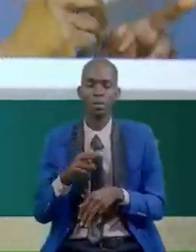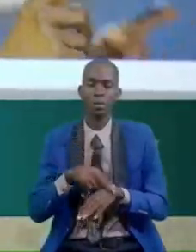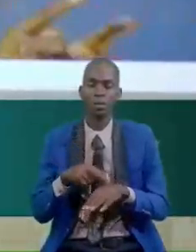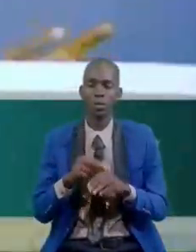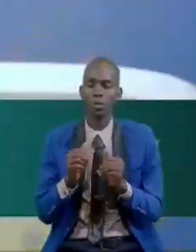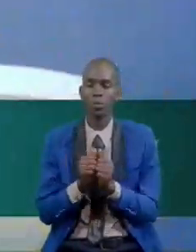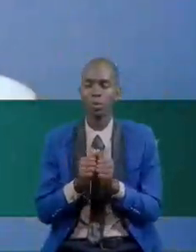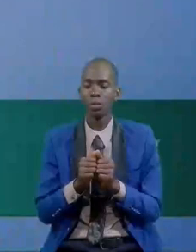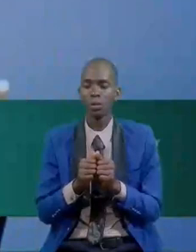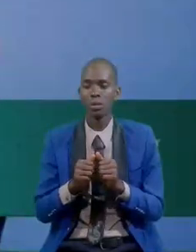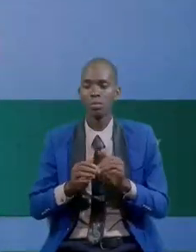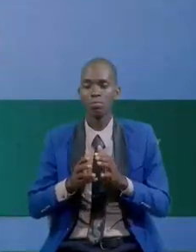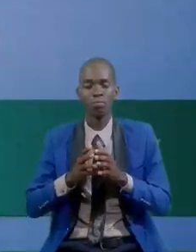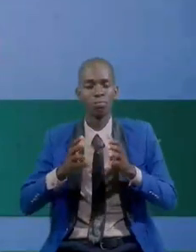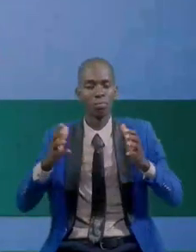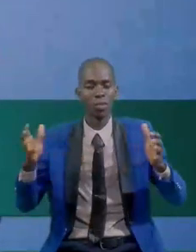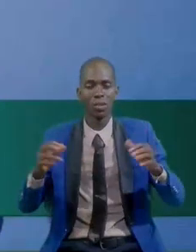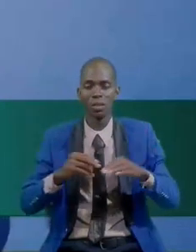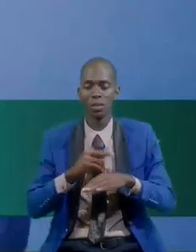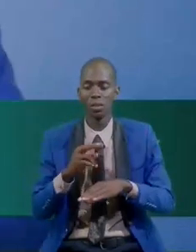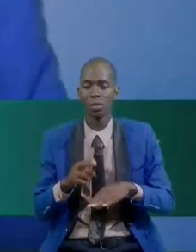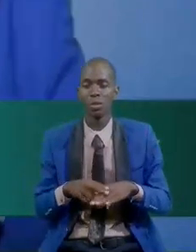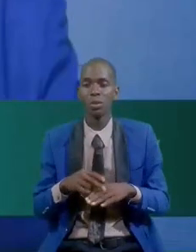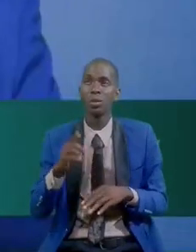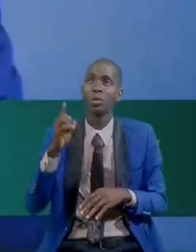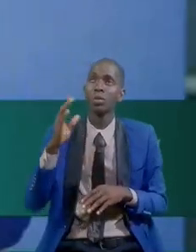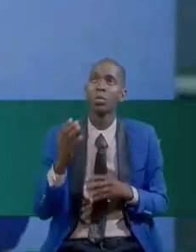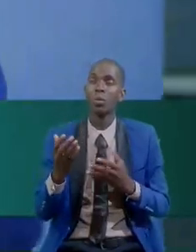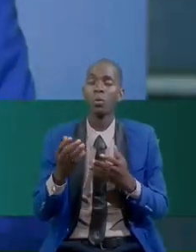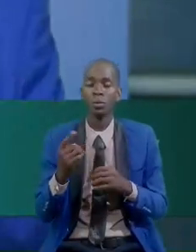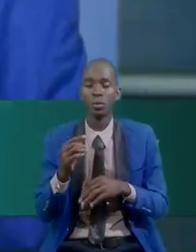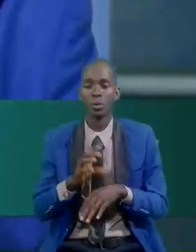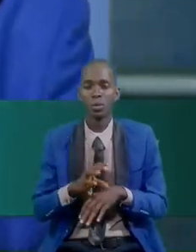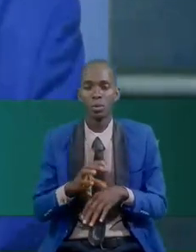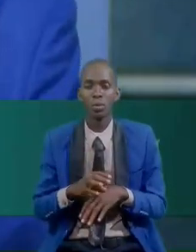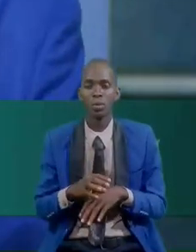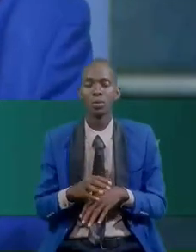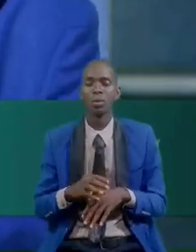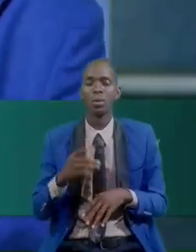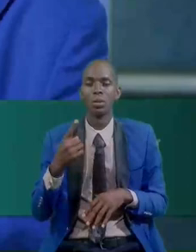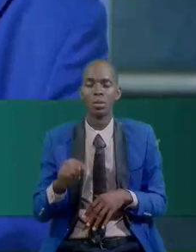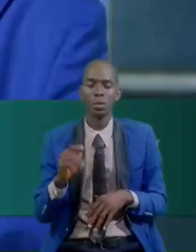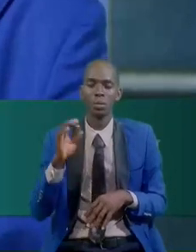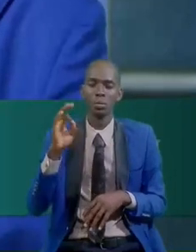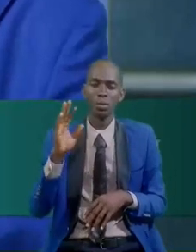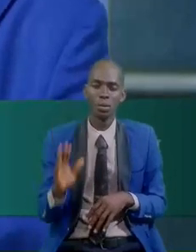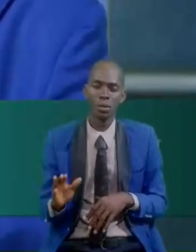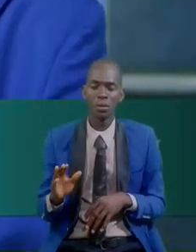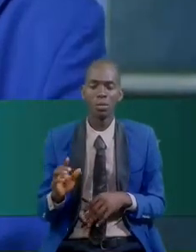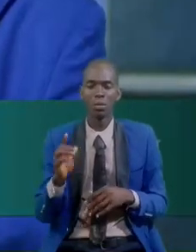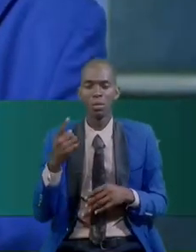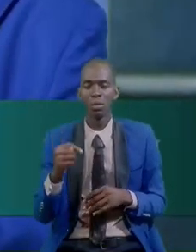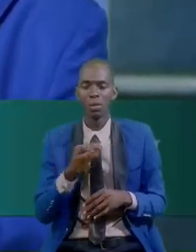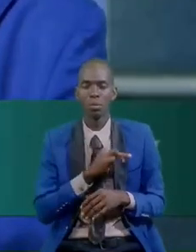Dieu veut que l'Église, avec les ministres, jusqu'aux membres, des